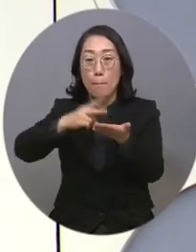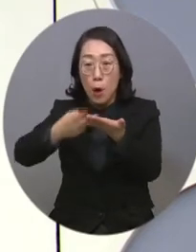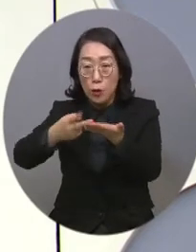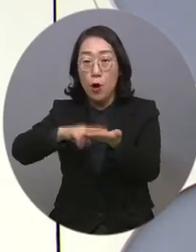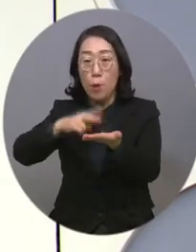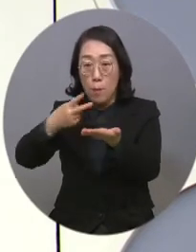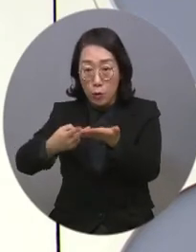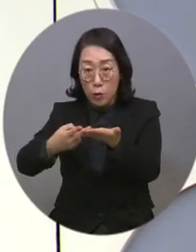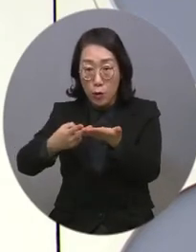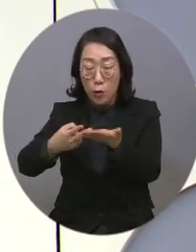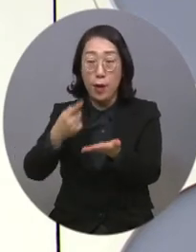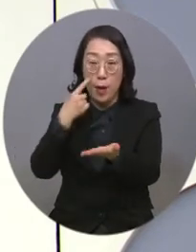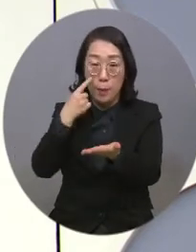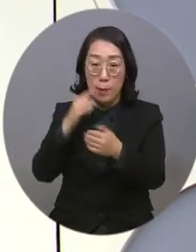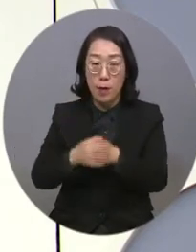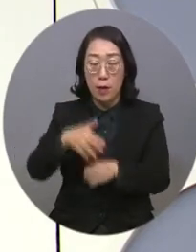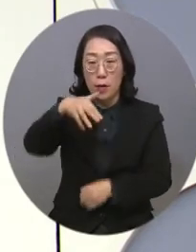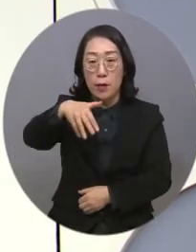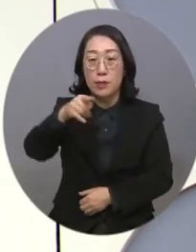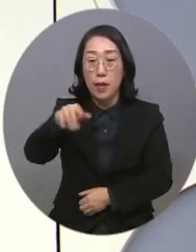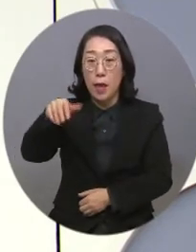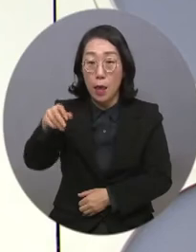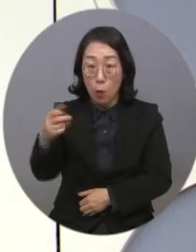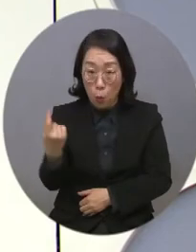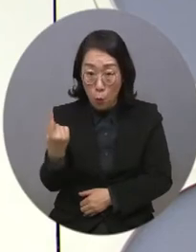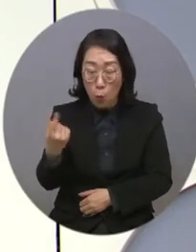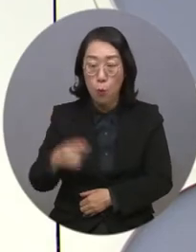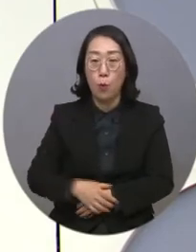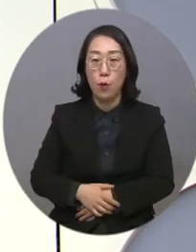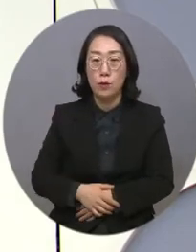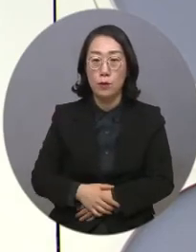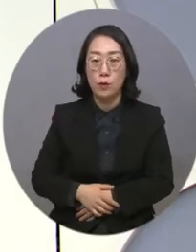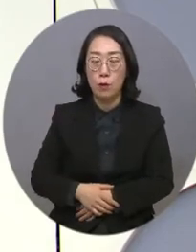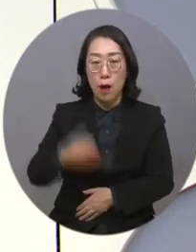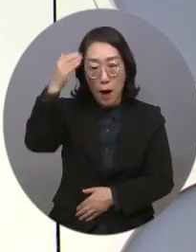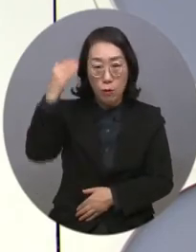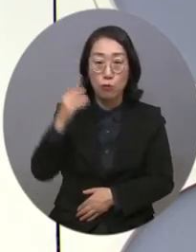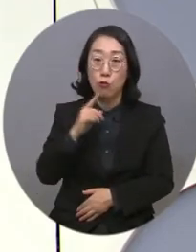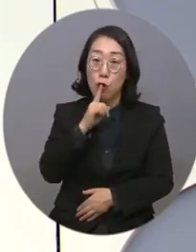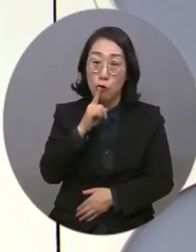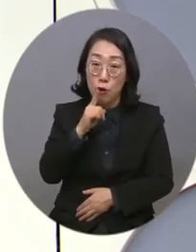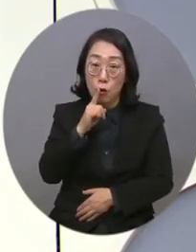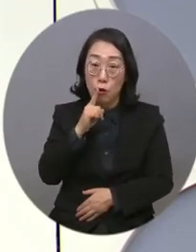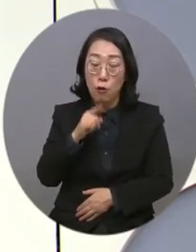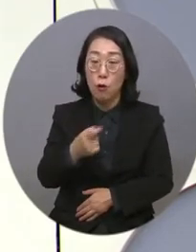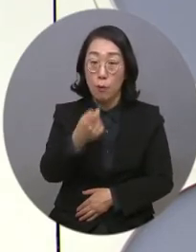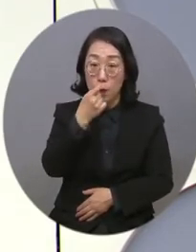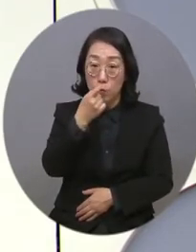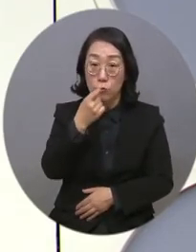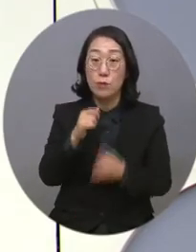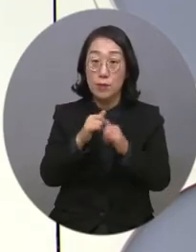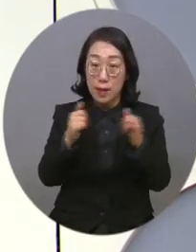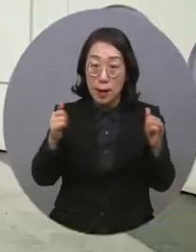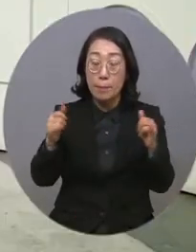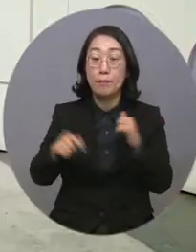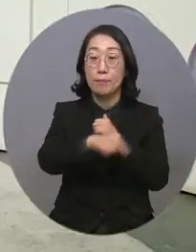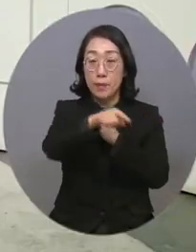하고. 체코에서 상당한 그 한국 학자들이 체코 한국 문학을 체코로 번역 많이